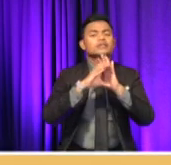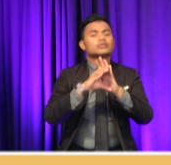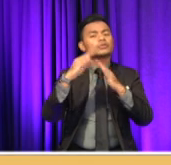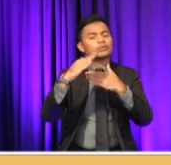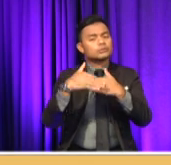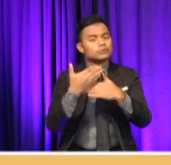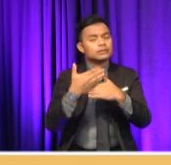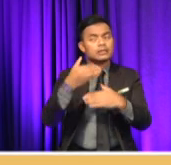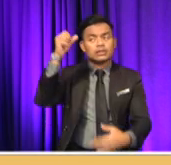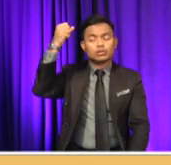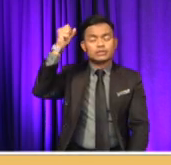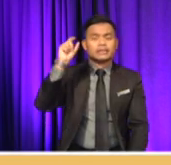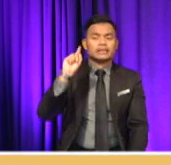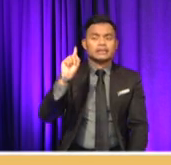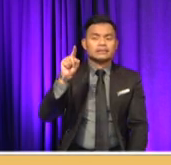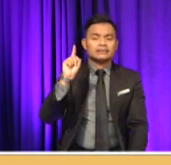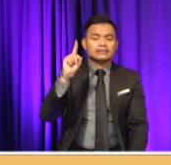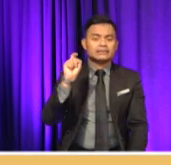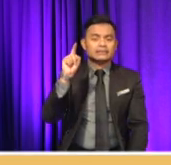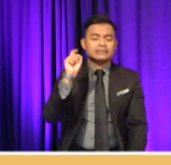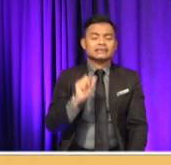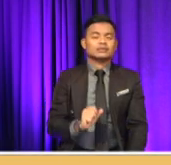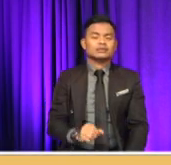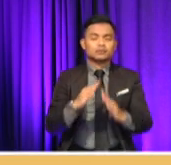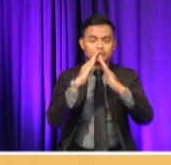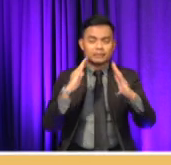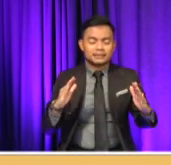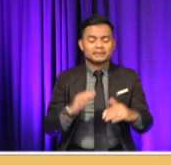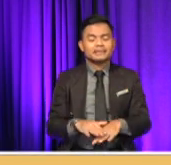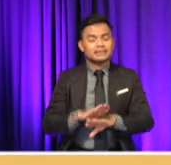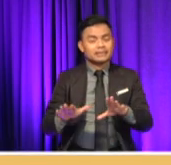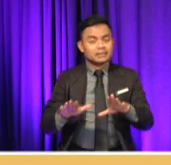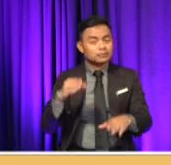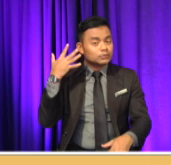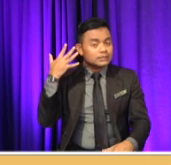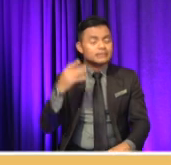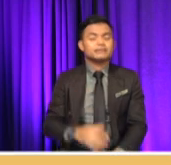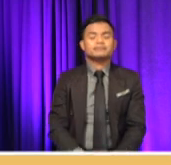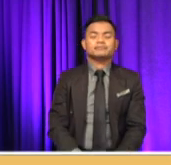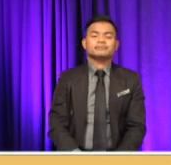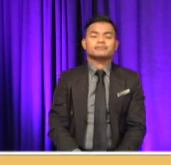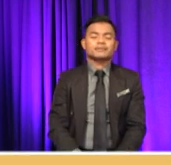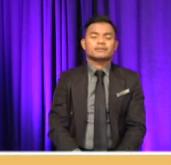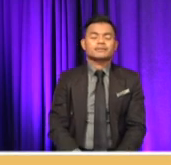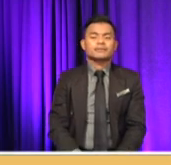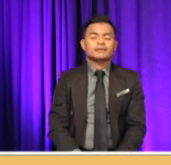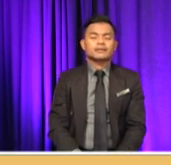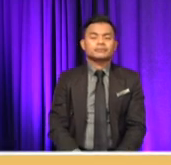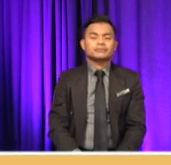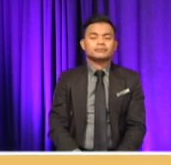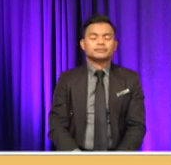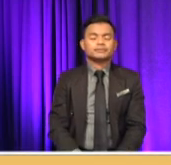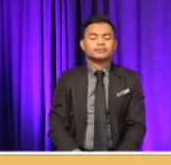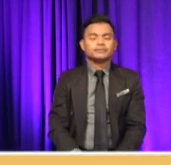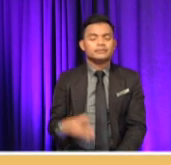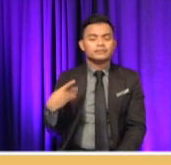lonceng rumah kita takengkring bunyi kita lepas Anda tak bunyi itu contohnya Oke tuh kita